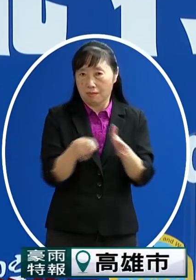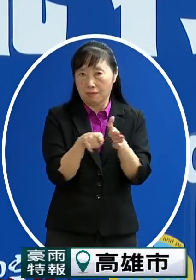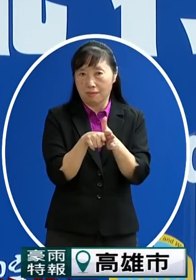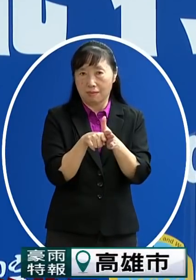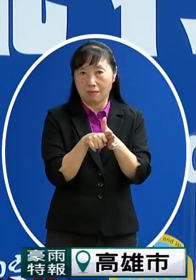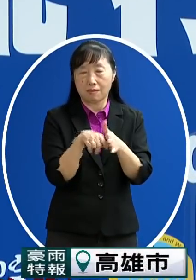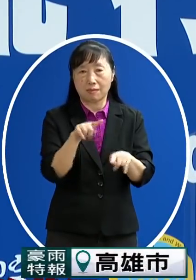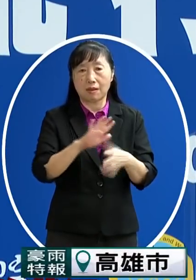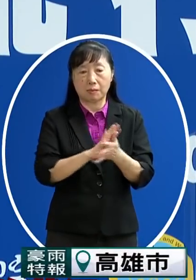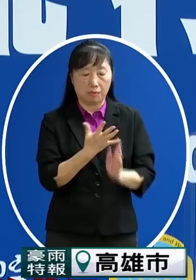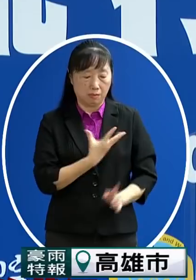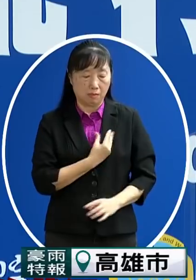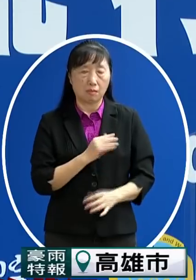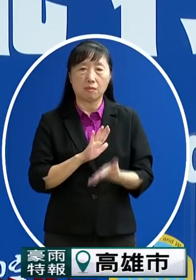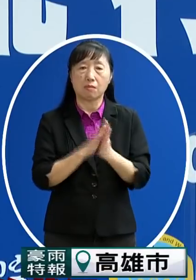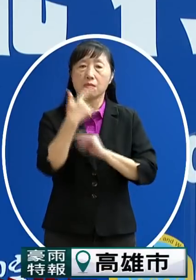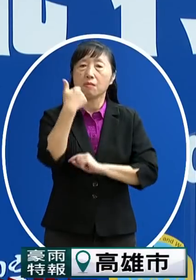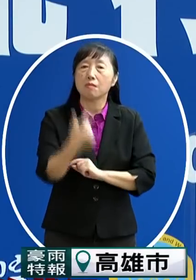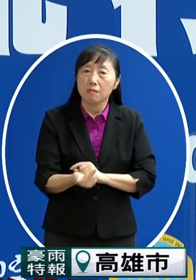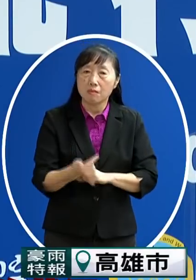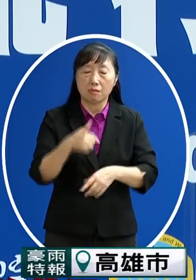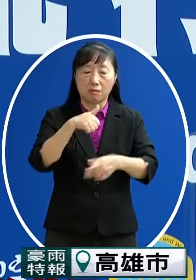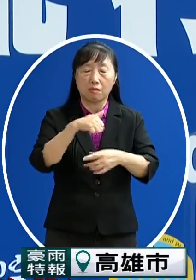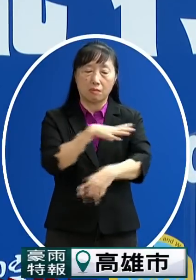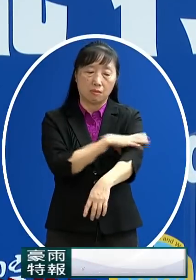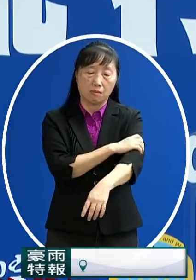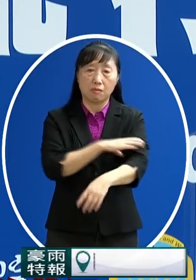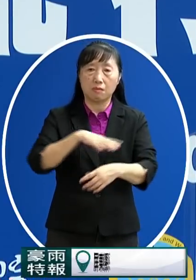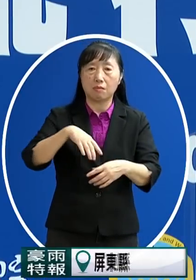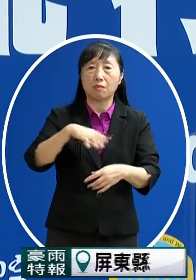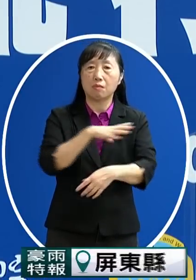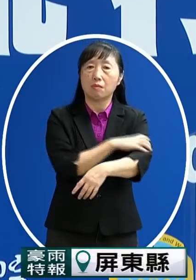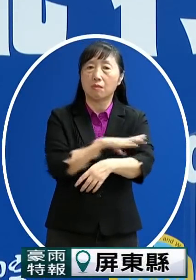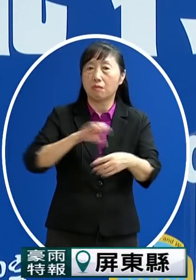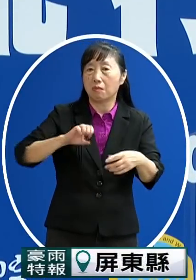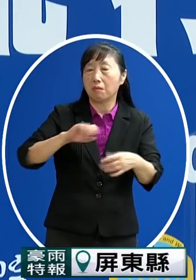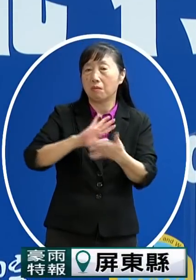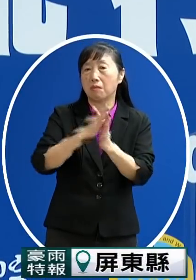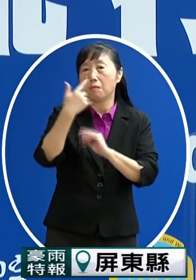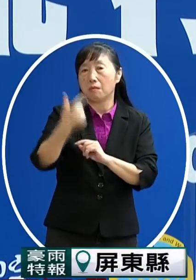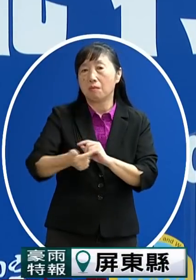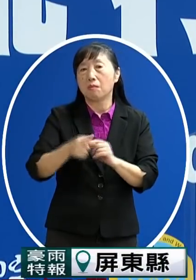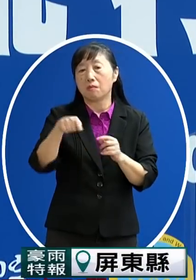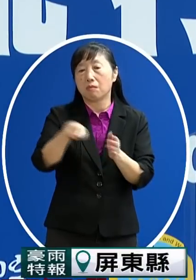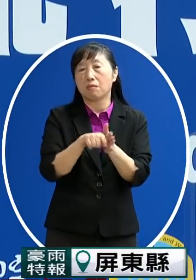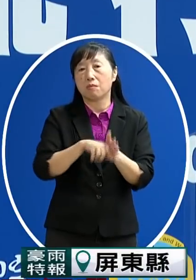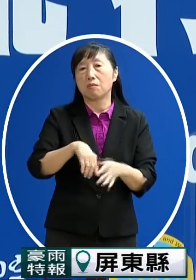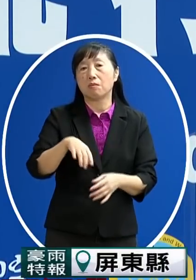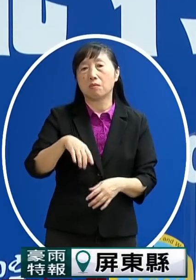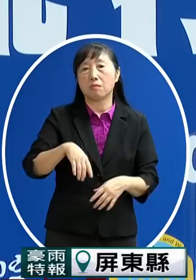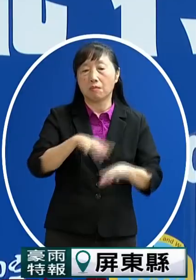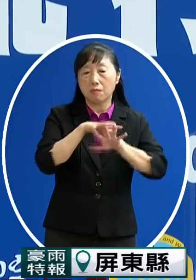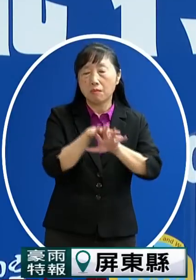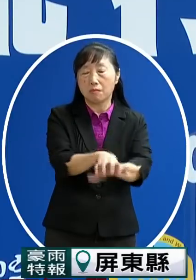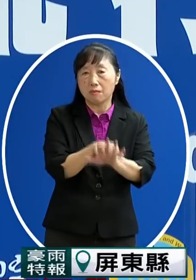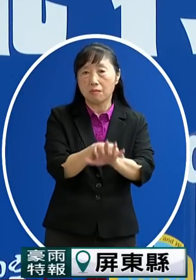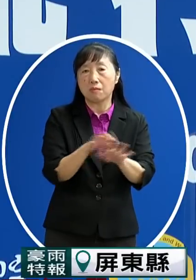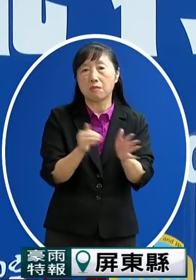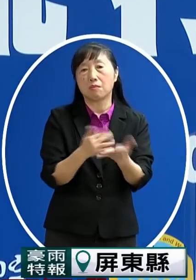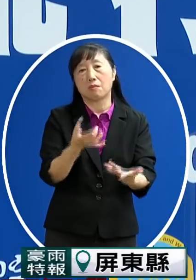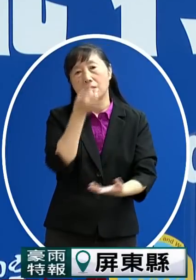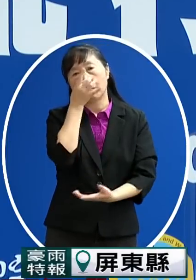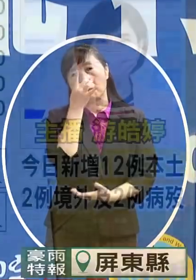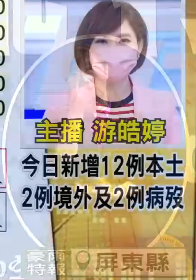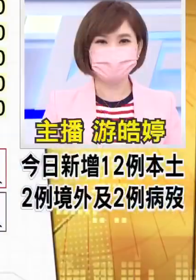这个心跳变慢、血压不稳定的状况，有进行过一次的 CPR， 那后来还是不幸急救无效而过